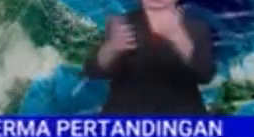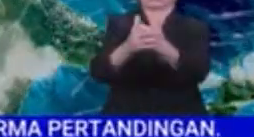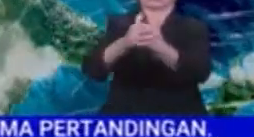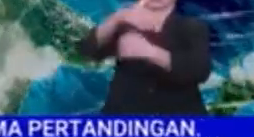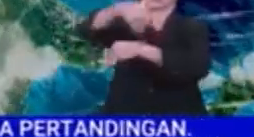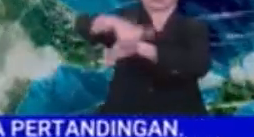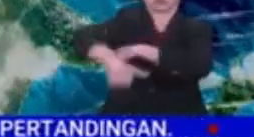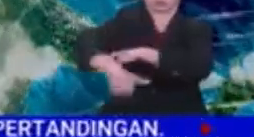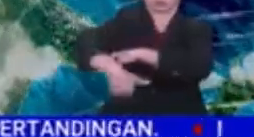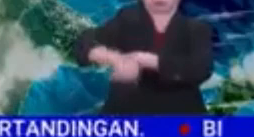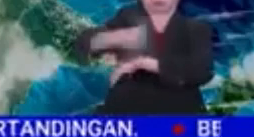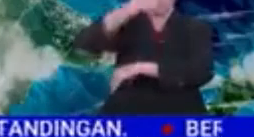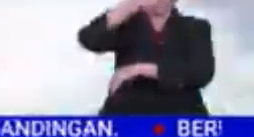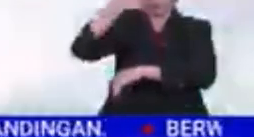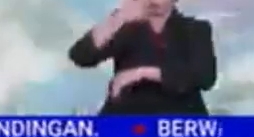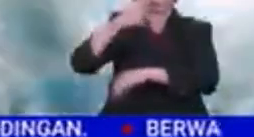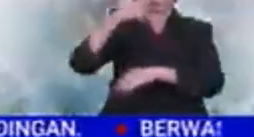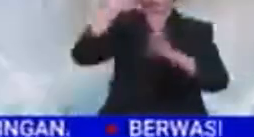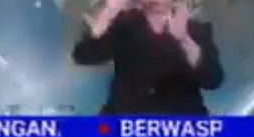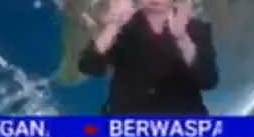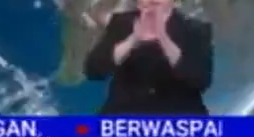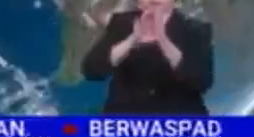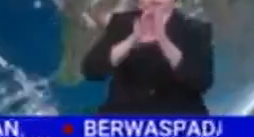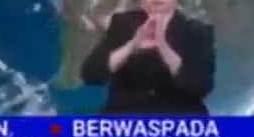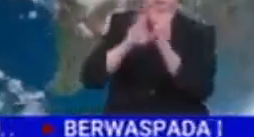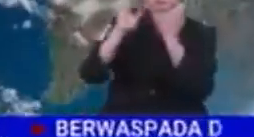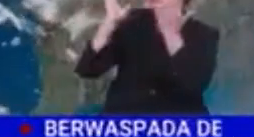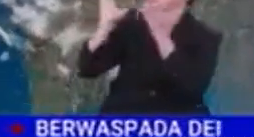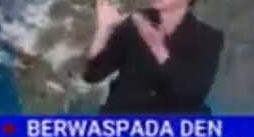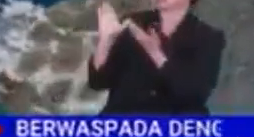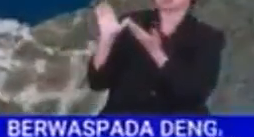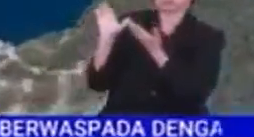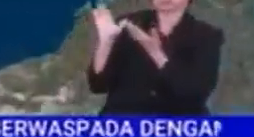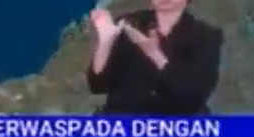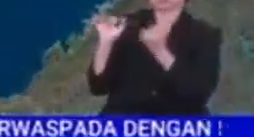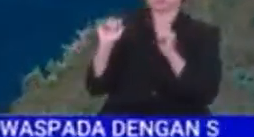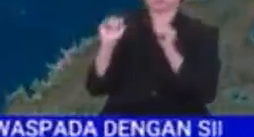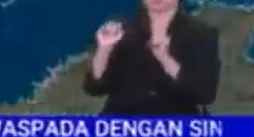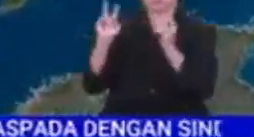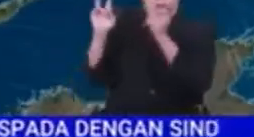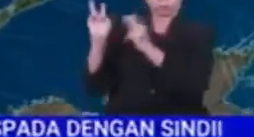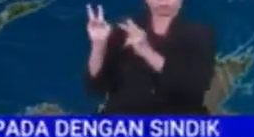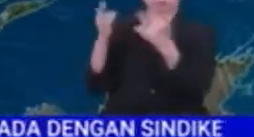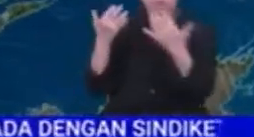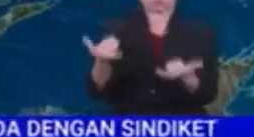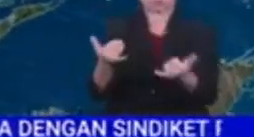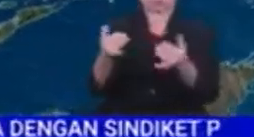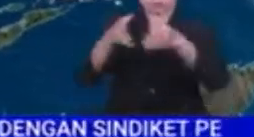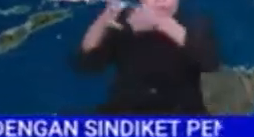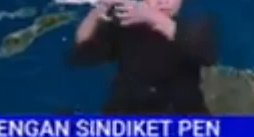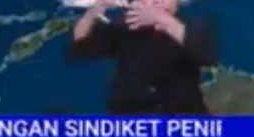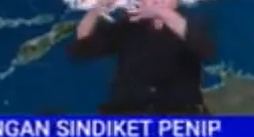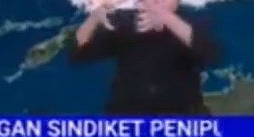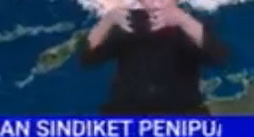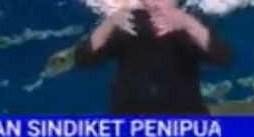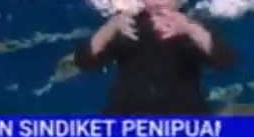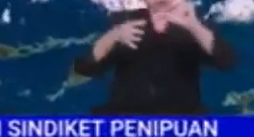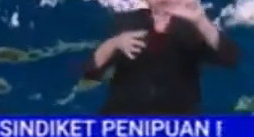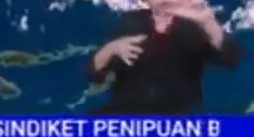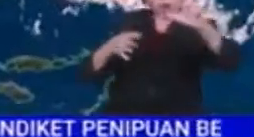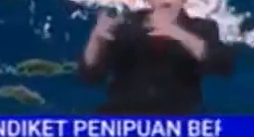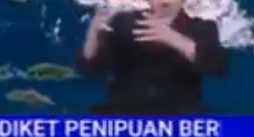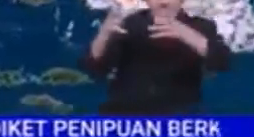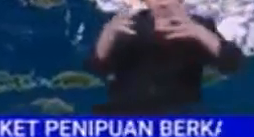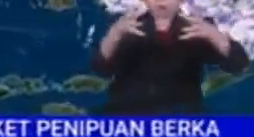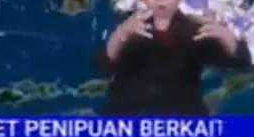malam nanti karena melalui paparan image trik semasa juga dapat kita perhatikan ketika ini kelompok awan aktif tebal